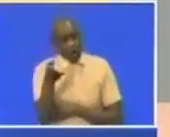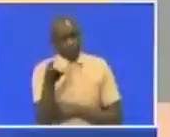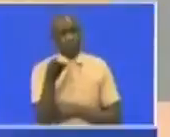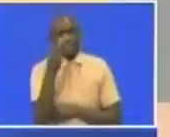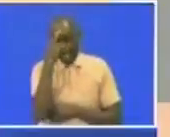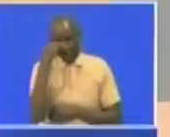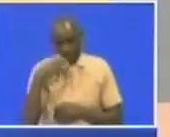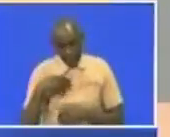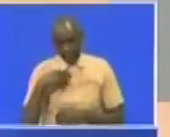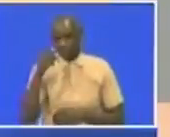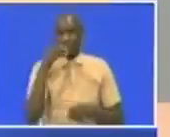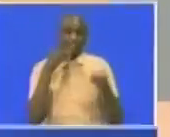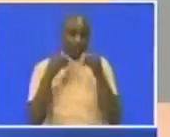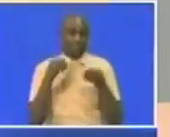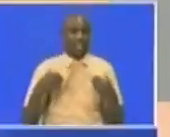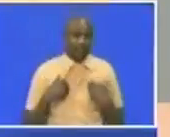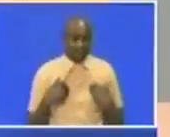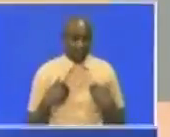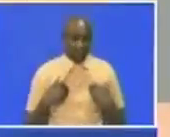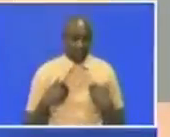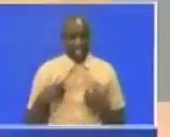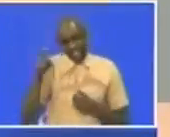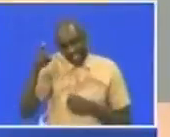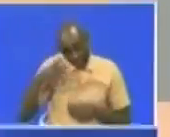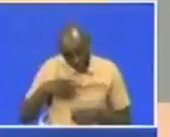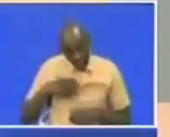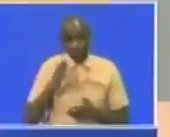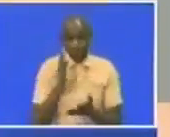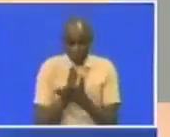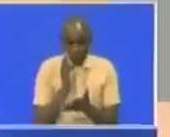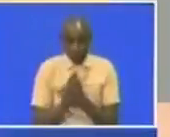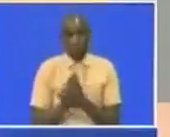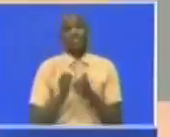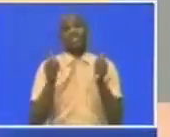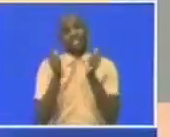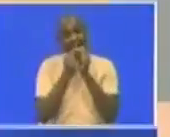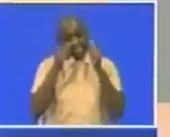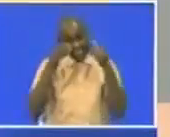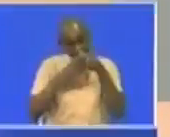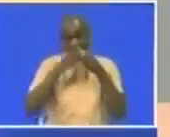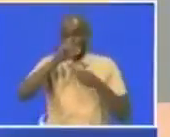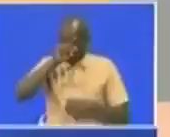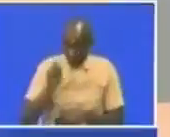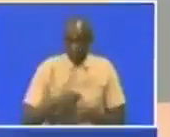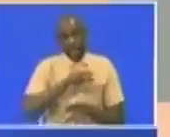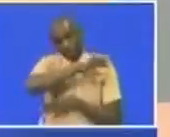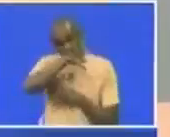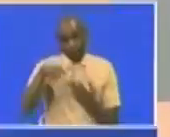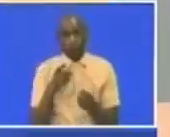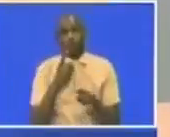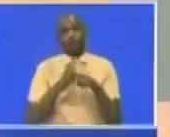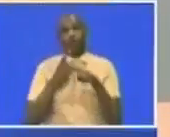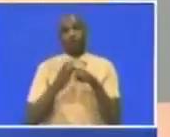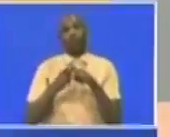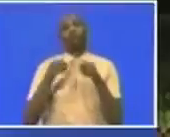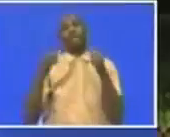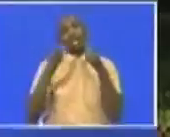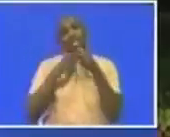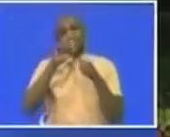wana mapungufu fulani. Hawa wakiwa ni watu 19,000 kati ya wote 800,000